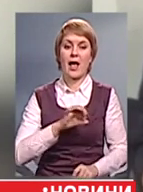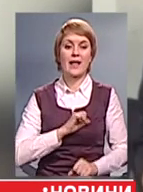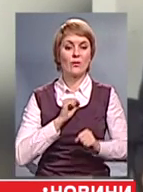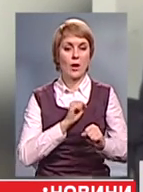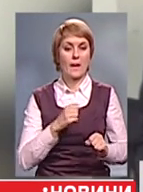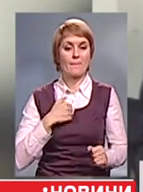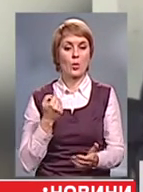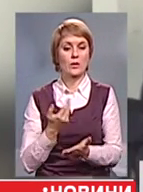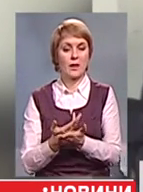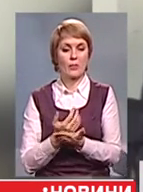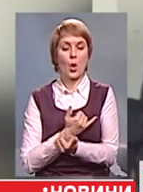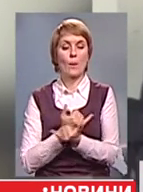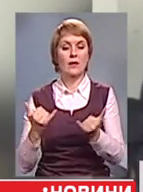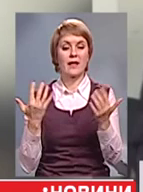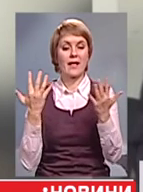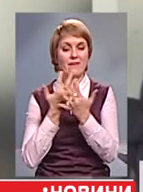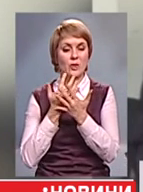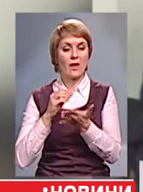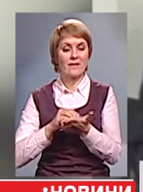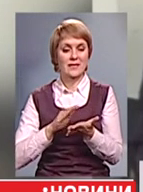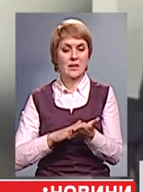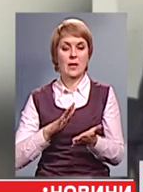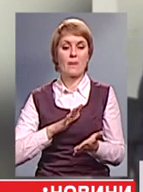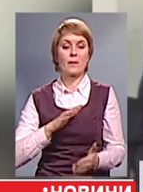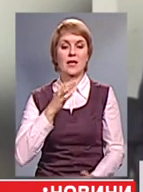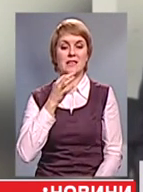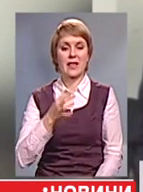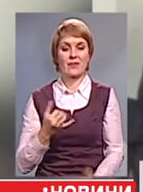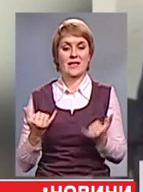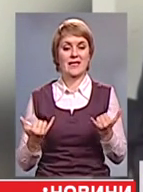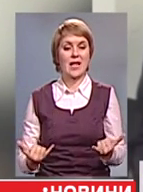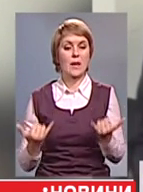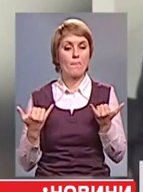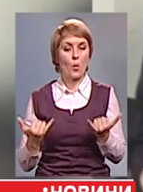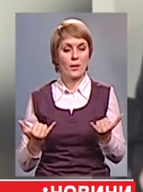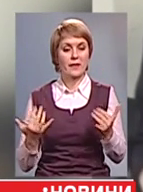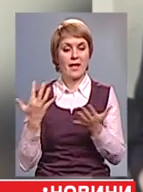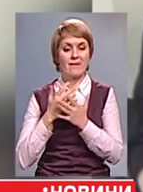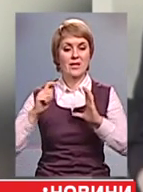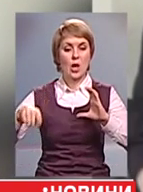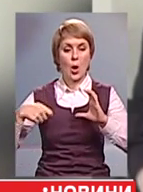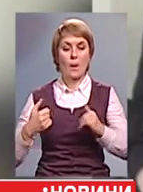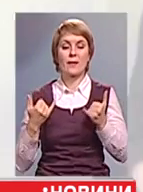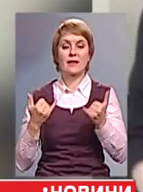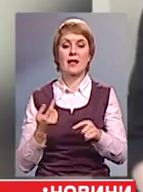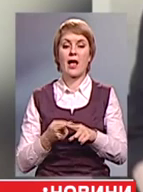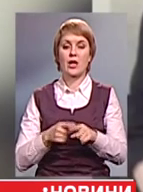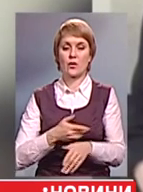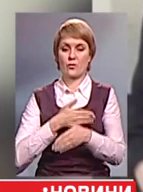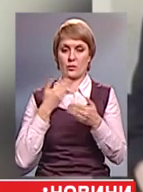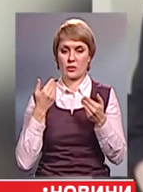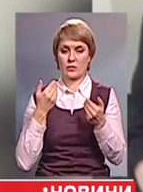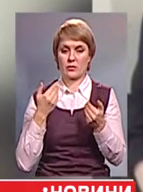требування обезпечити відеофіксацію, мені було заявлено, що на даний момент відеокамер для цього діла немає.